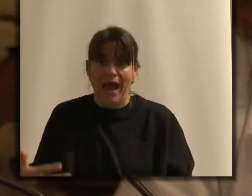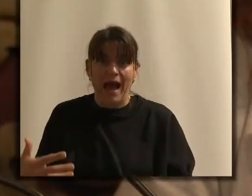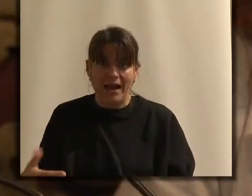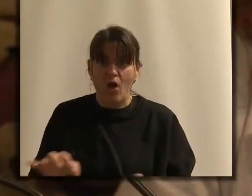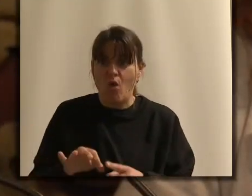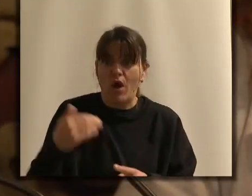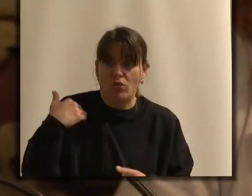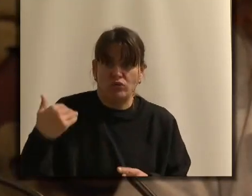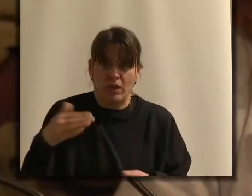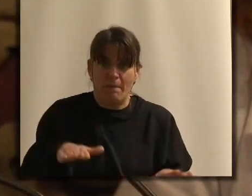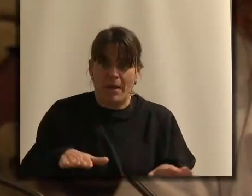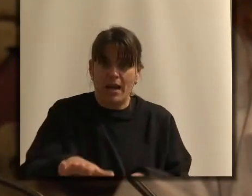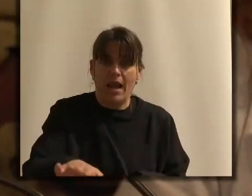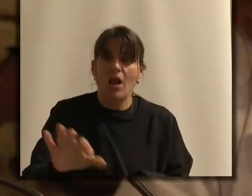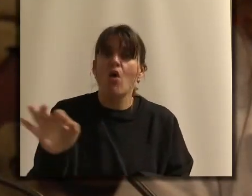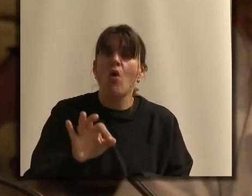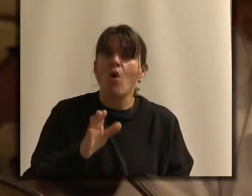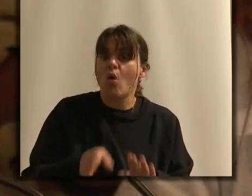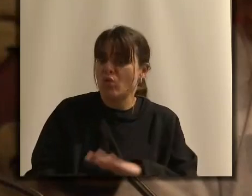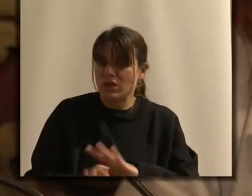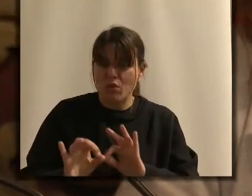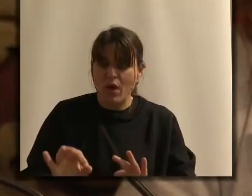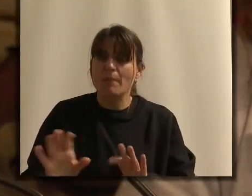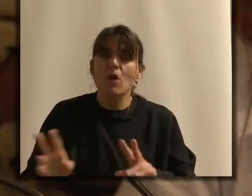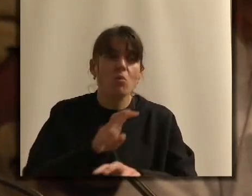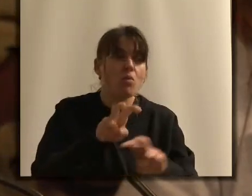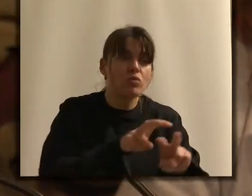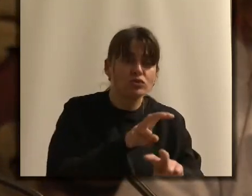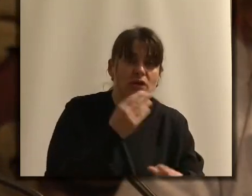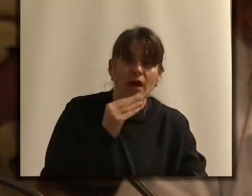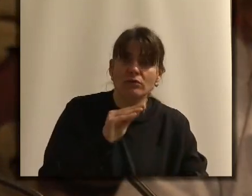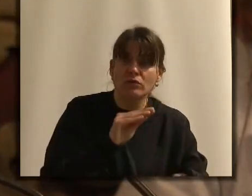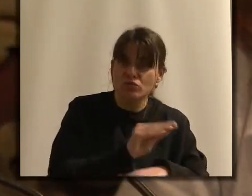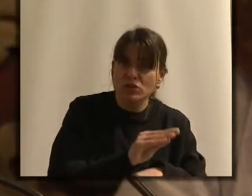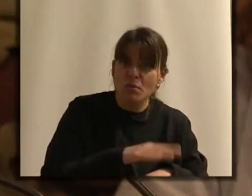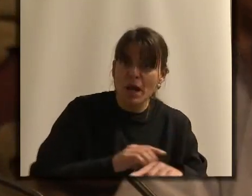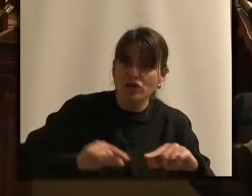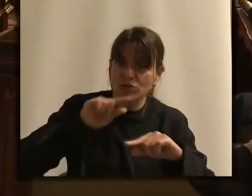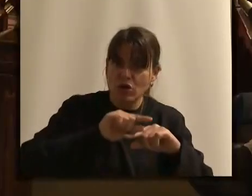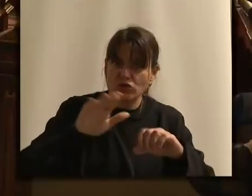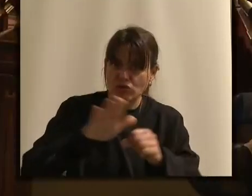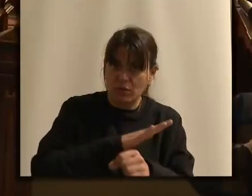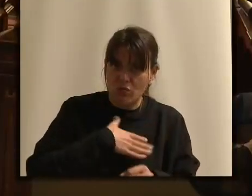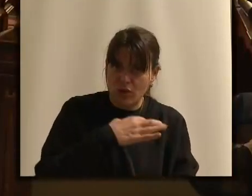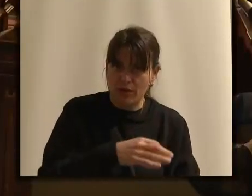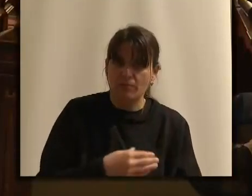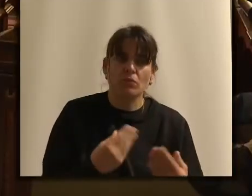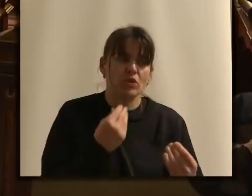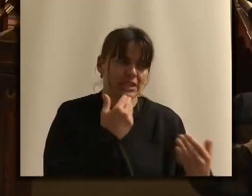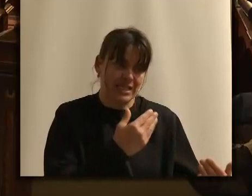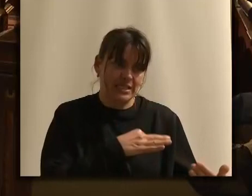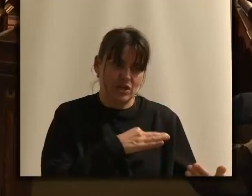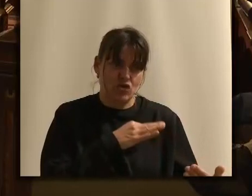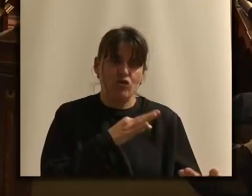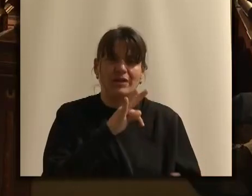o es manté tal com estava previst i es busca el finançament per aquest sobrecost. Moltes gràcies, senyor Terricabres. Disculpi,